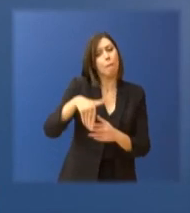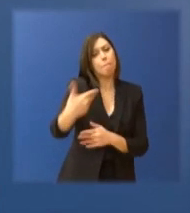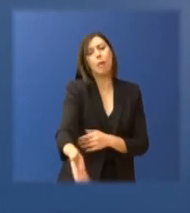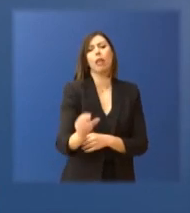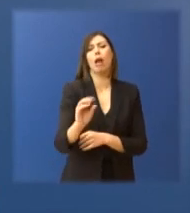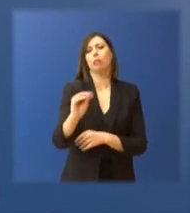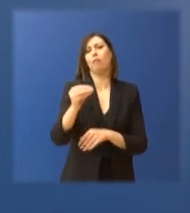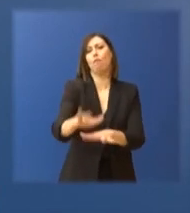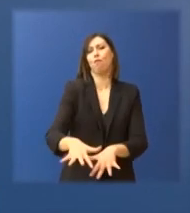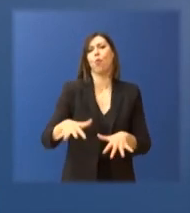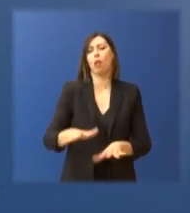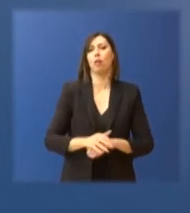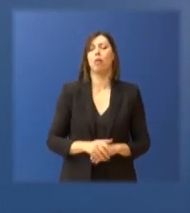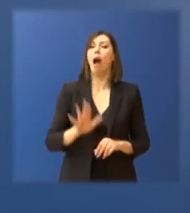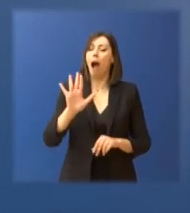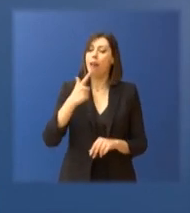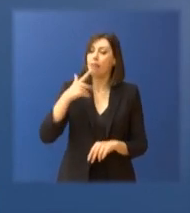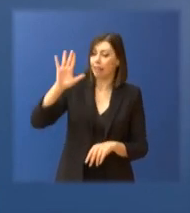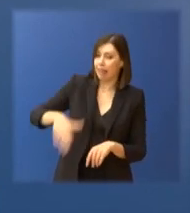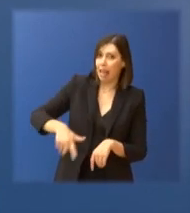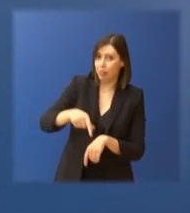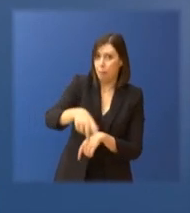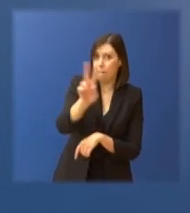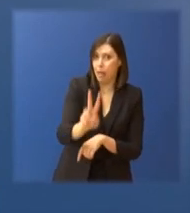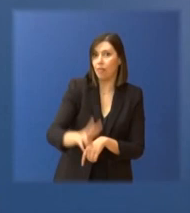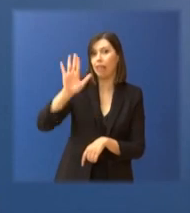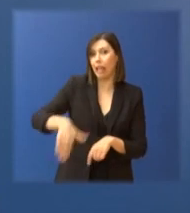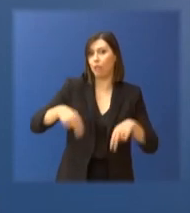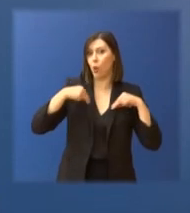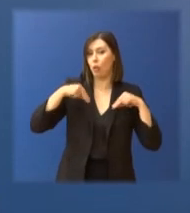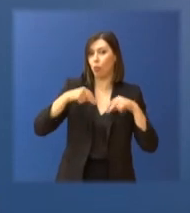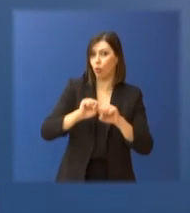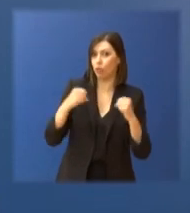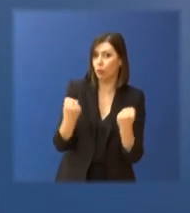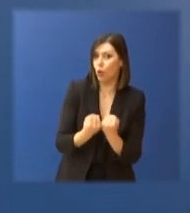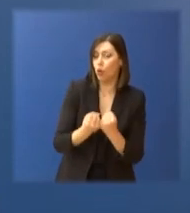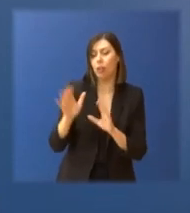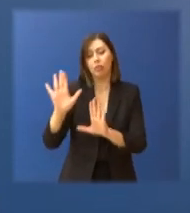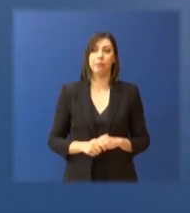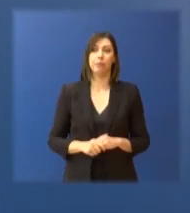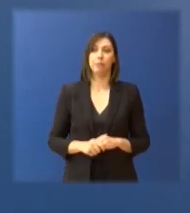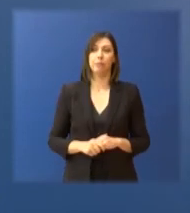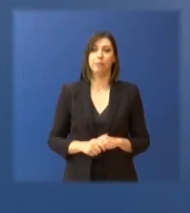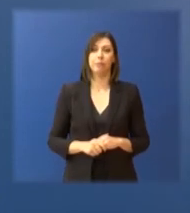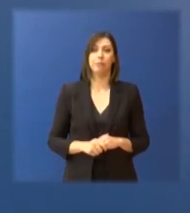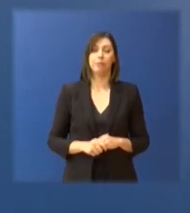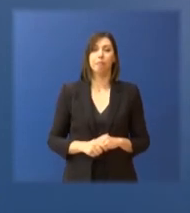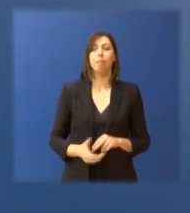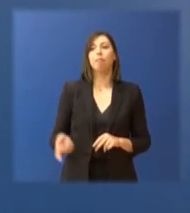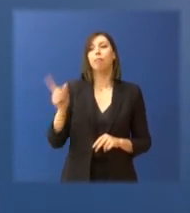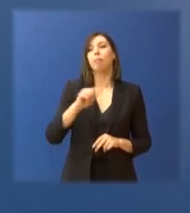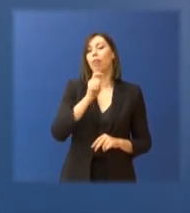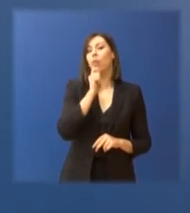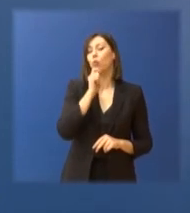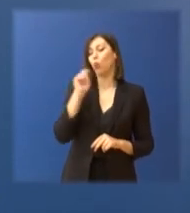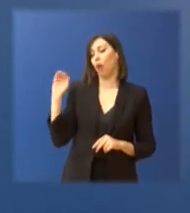Όσα νομοσχέδια είναι να έρθουν μέχρι τη διάλυση της Βουλής, θα εξεταστούν στο επικείμενο Υπουργικό. Θα το μάθουμε στο Υπουργικό της Παρασκευής. Είπατε προηγουμένως ότι στο